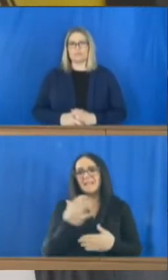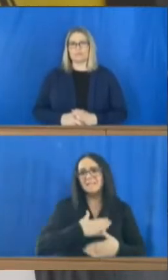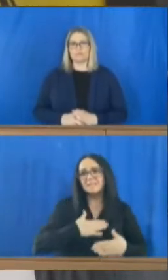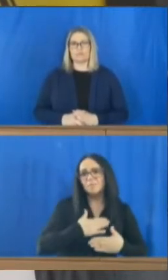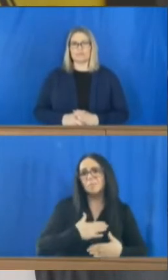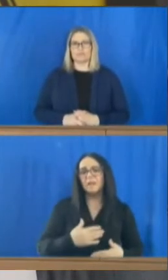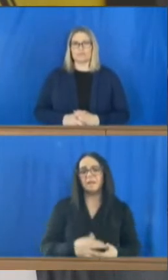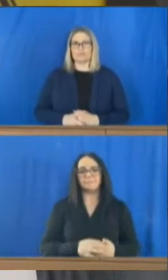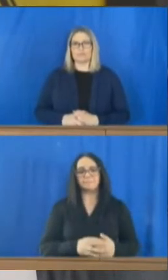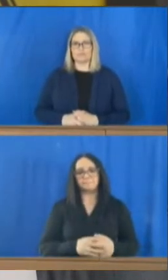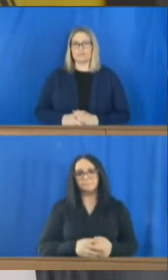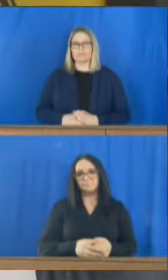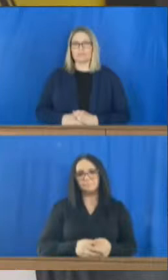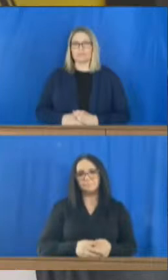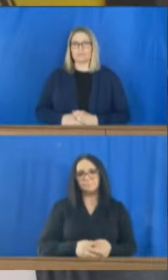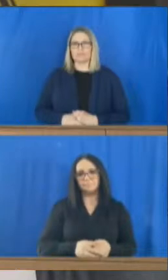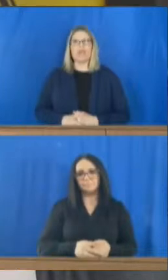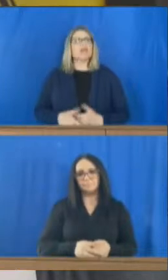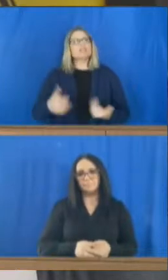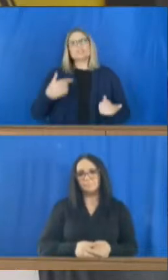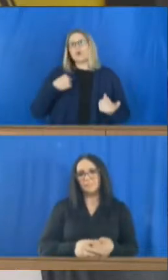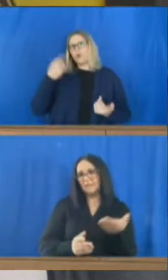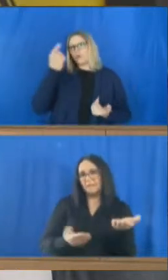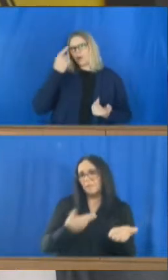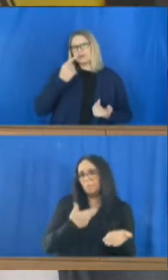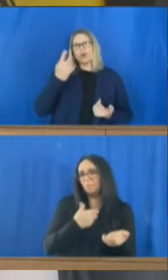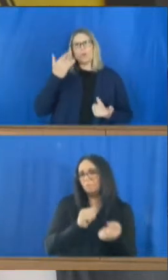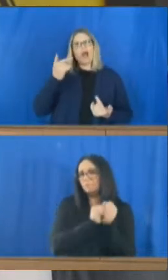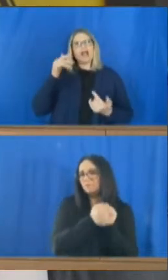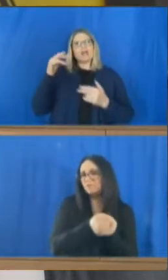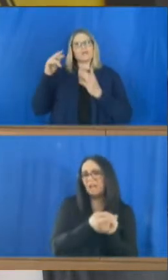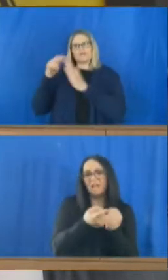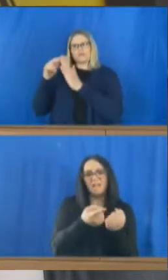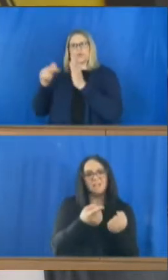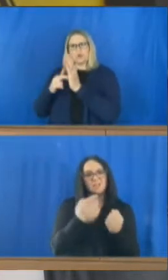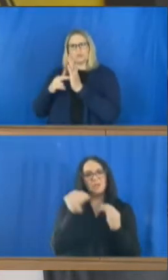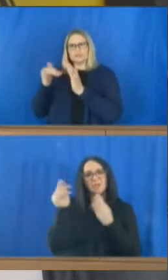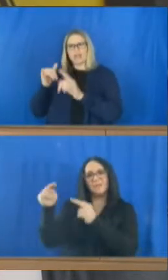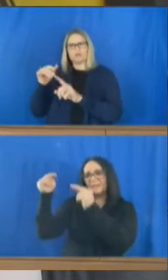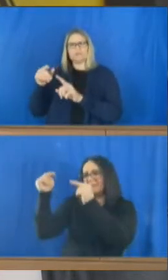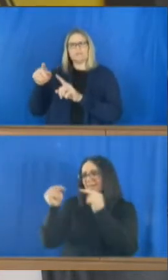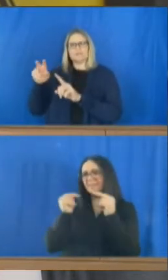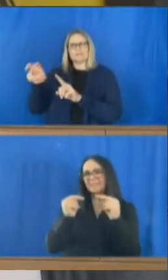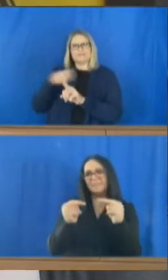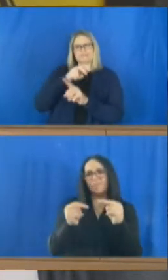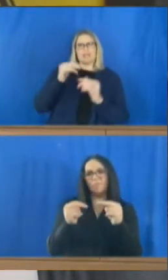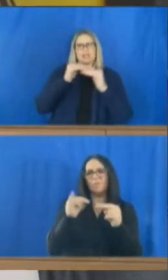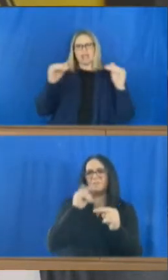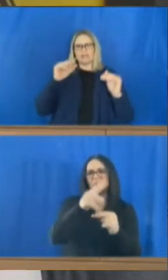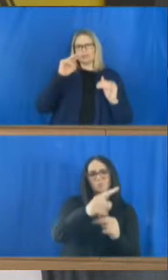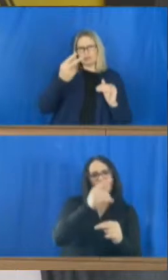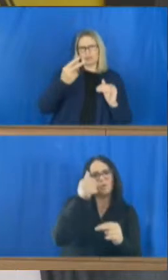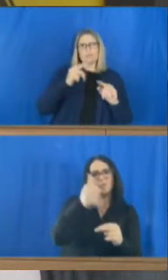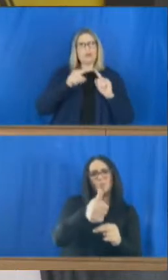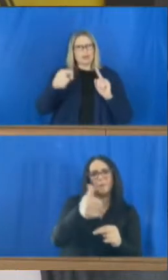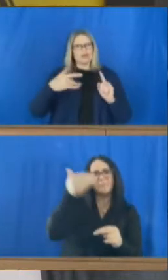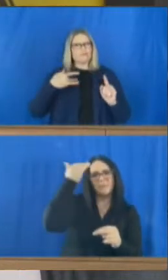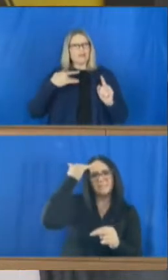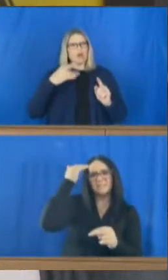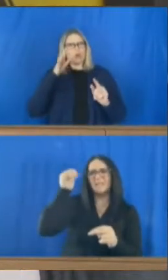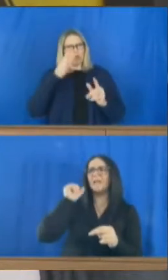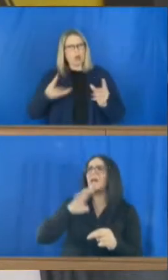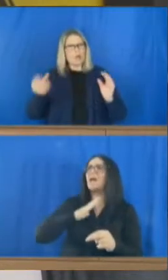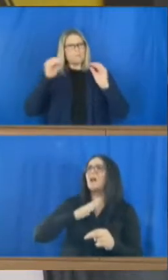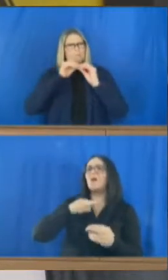à présent. Exactement. Alors, quand on a prévu le nombre de cas qui seraient hospitalisés 2